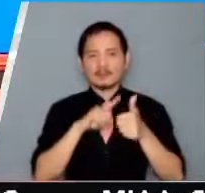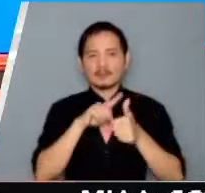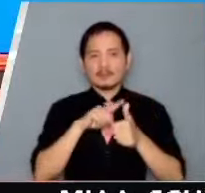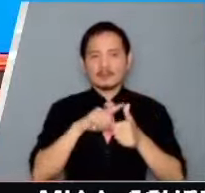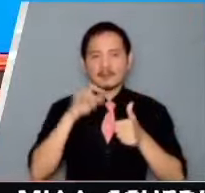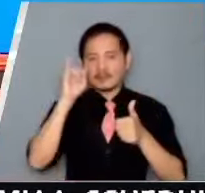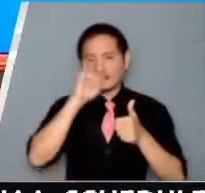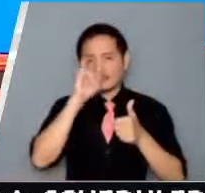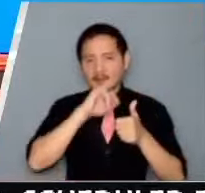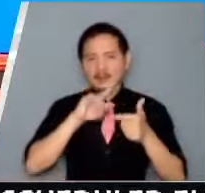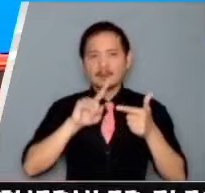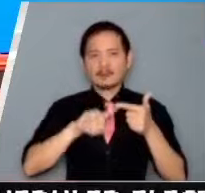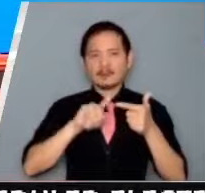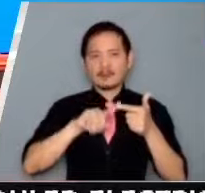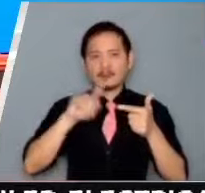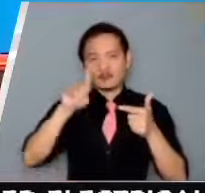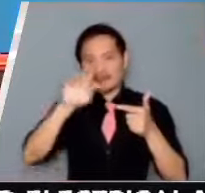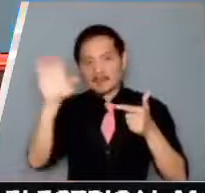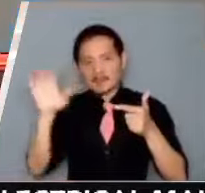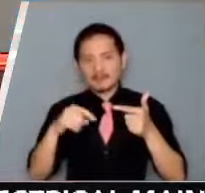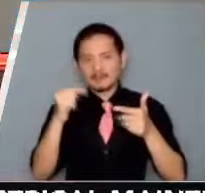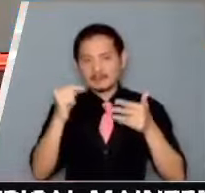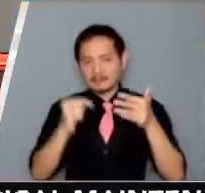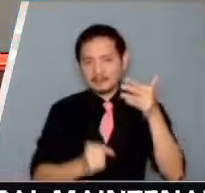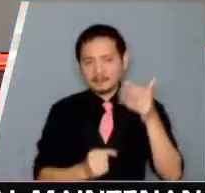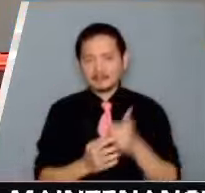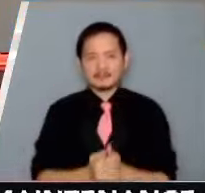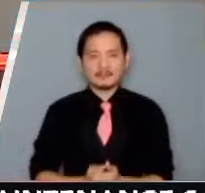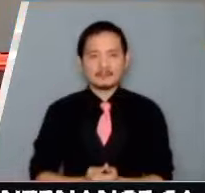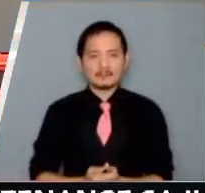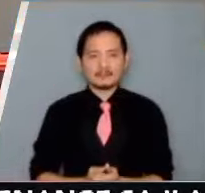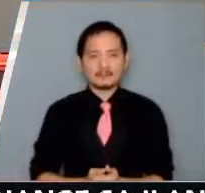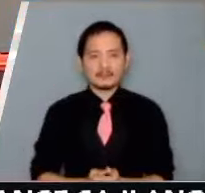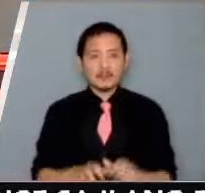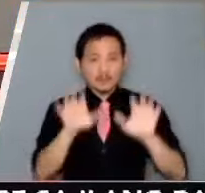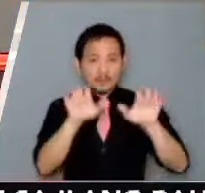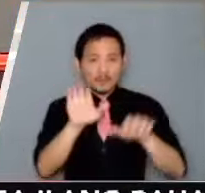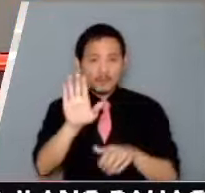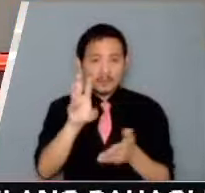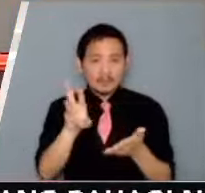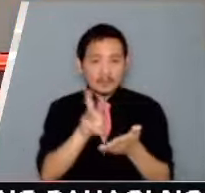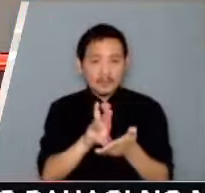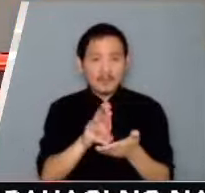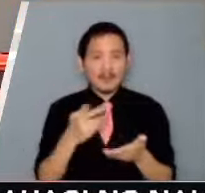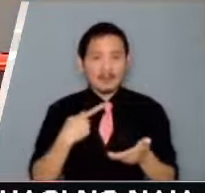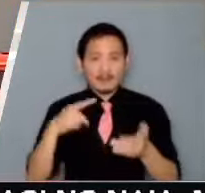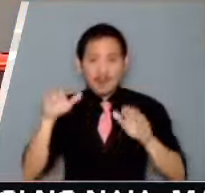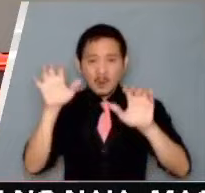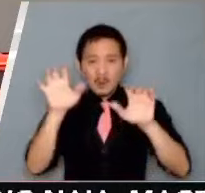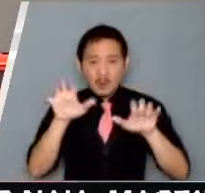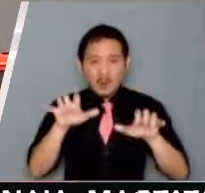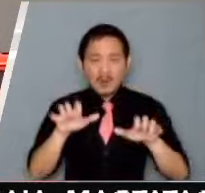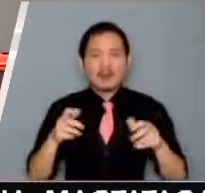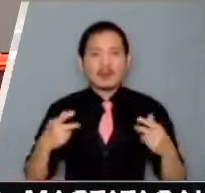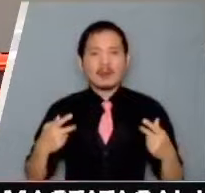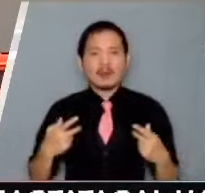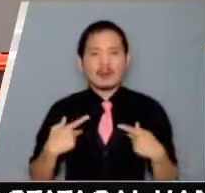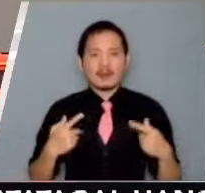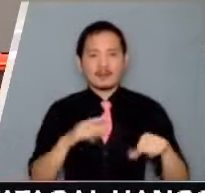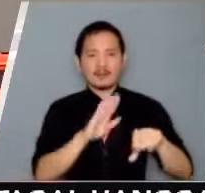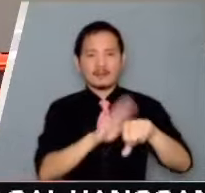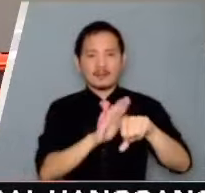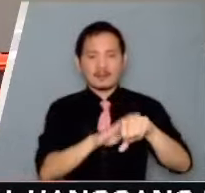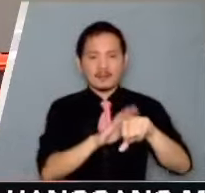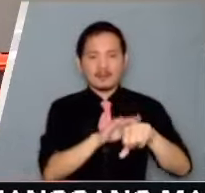City. Mga kapuso, umulan man saglit sa inyong lugar dahil sa thunderstorm, mainam pa rin pong dalasan ang pag-inom ng tubig